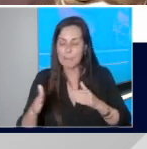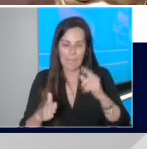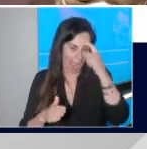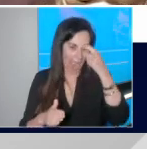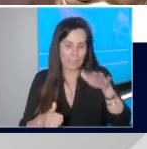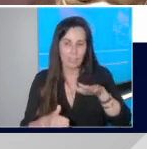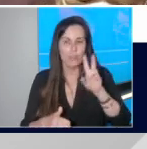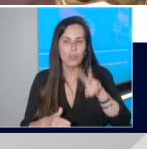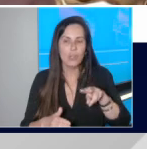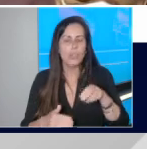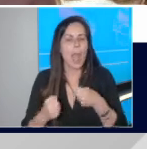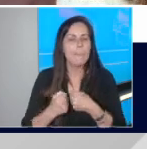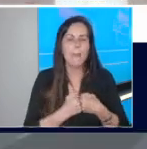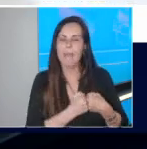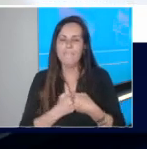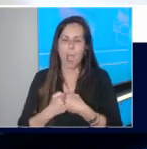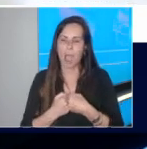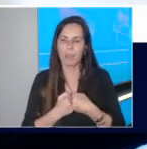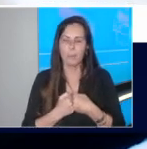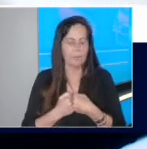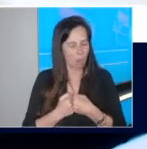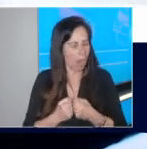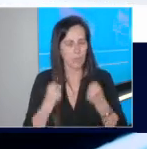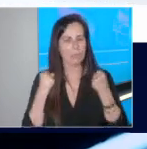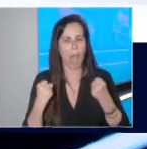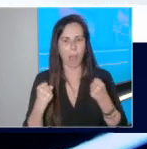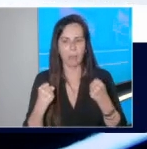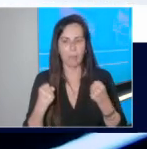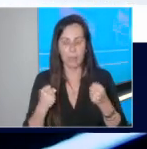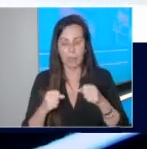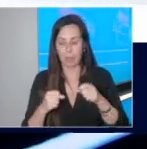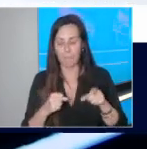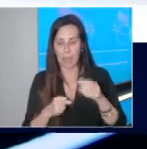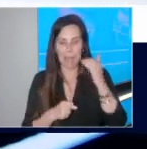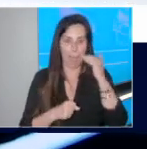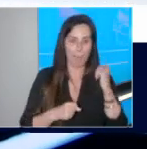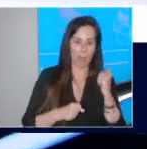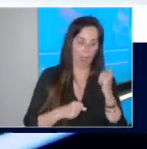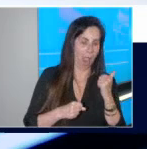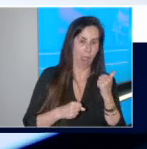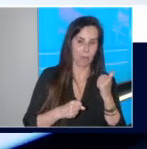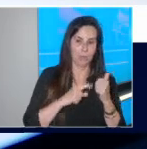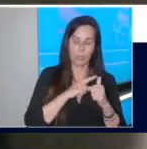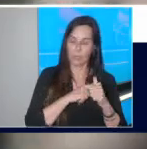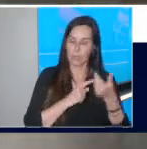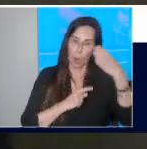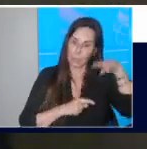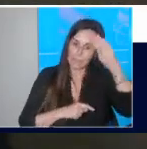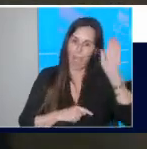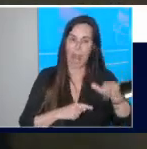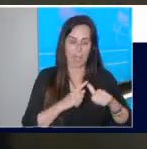שבה יש היום איזשהו מאבק מאוד בוטה, מאוד חזק, בין הקואליציה של ארצות הברית מצד אחד, שהיא אוסטרליה